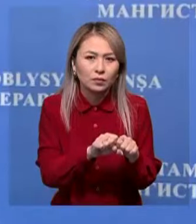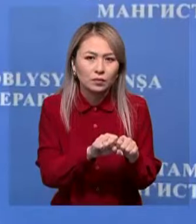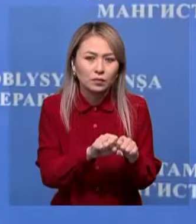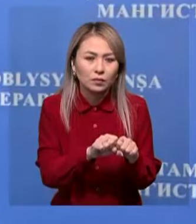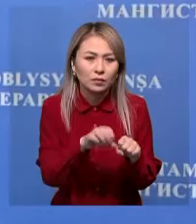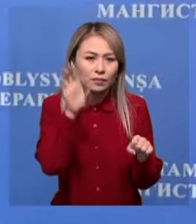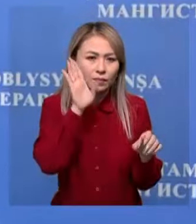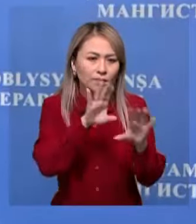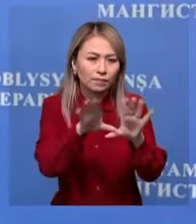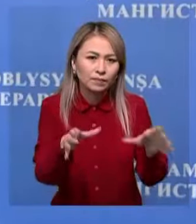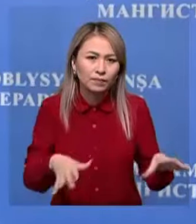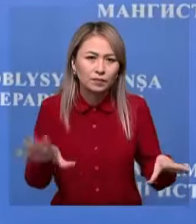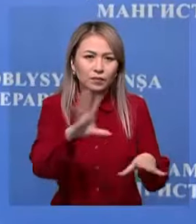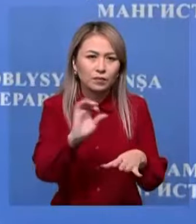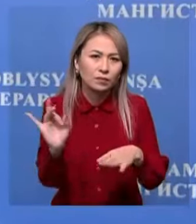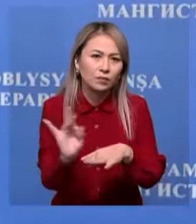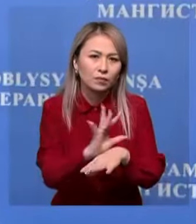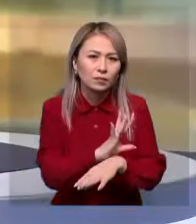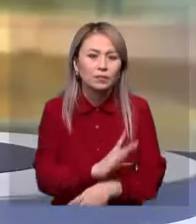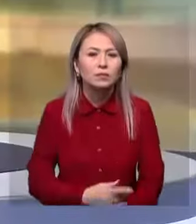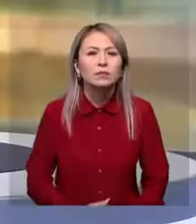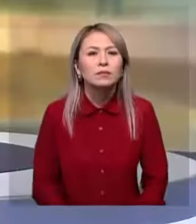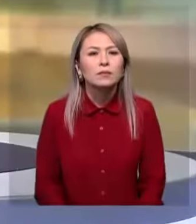кәріз судан алып тастады.